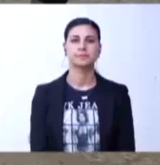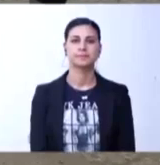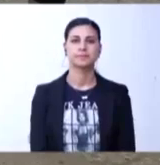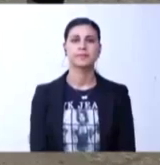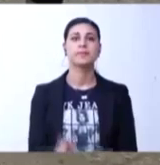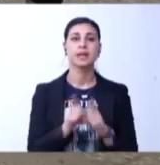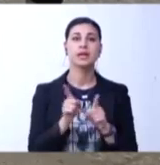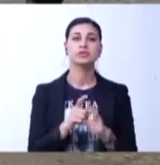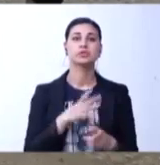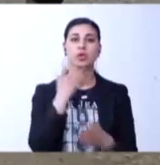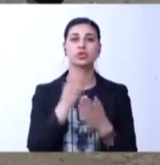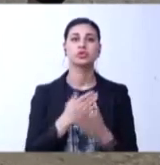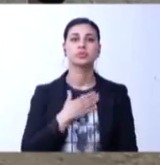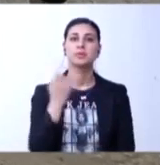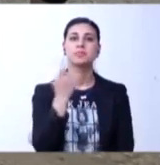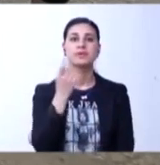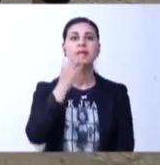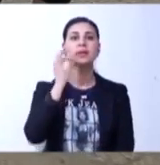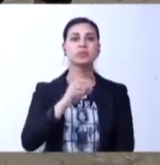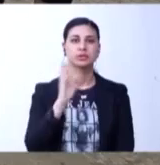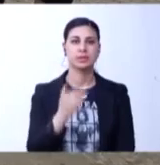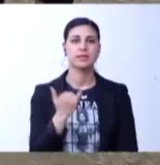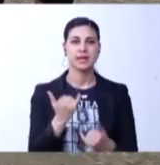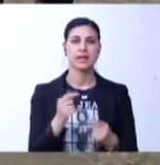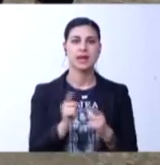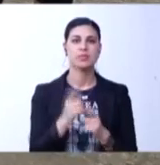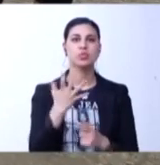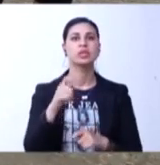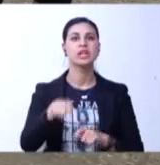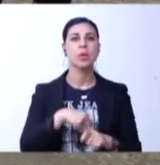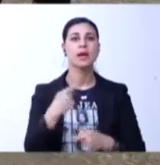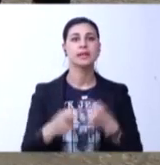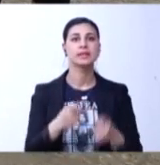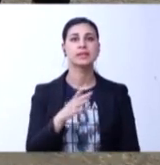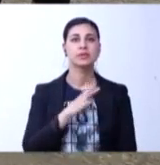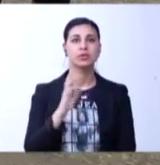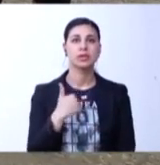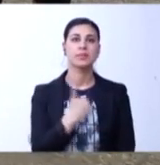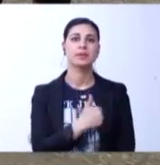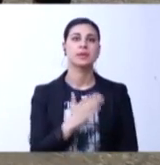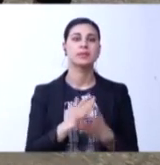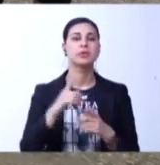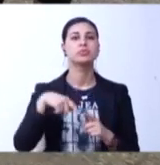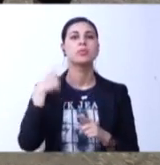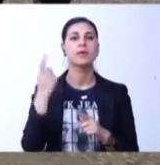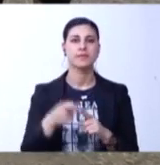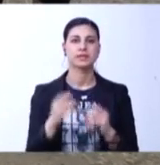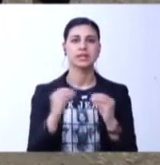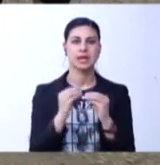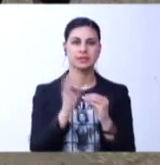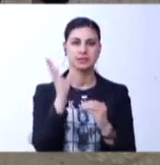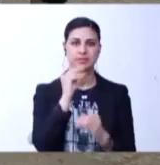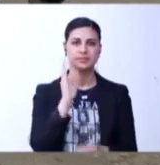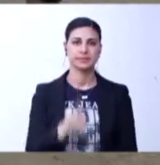ეს იყო ჩვენი პირველი გამოცდილება და ამჯერად გავიბინეთ 5 კილომეტრი, მაგრამ იმედი მაქვს რომ მომავალს გავირბენთ